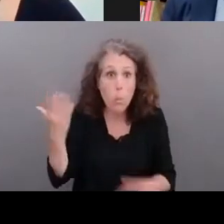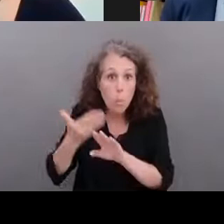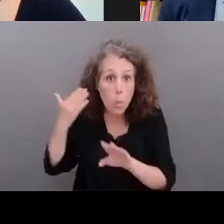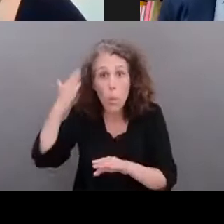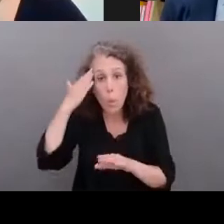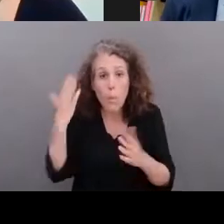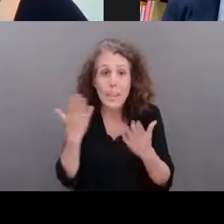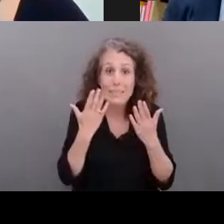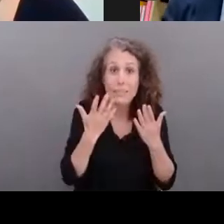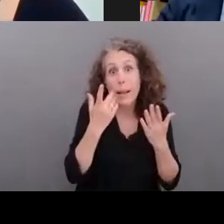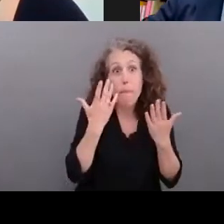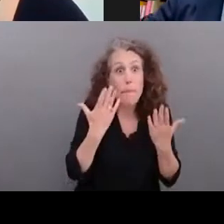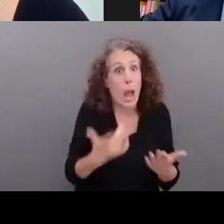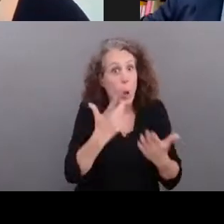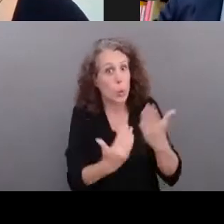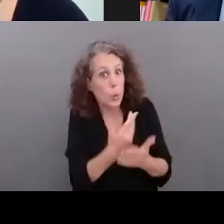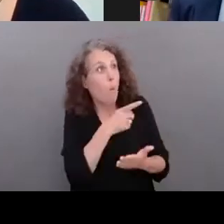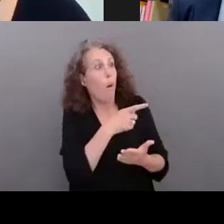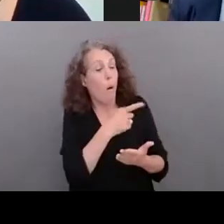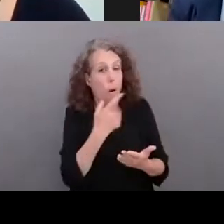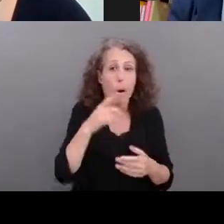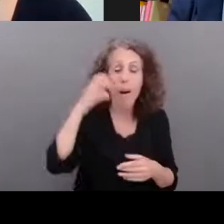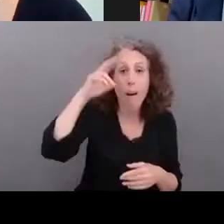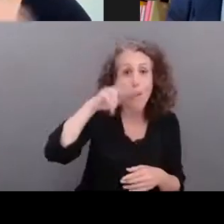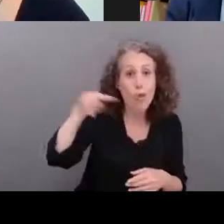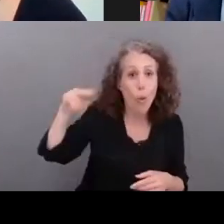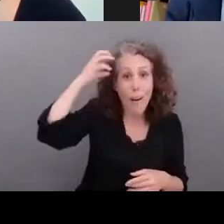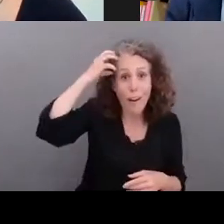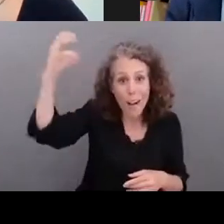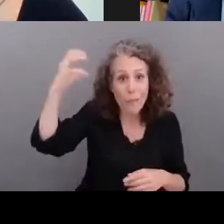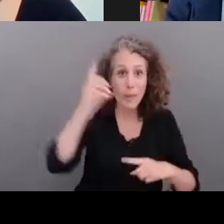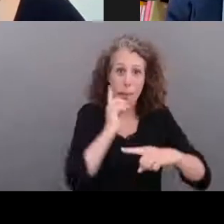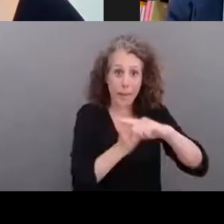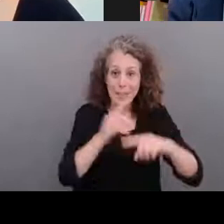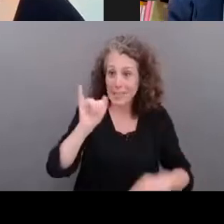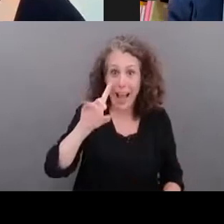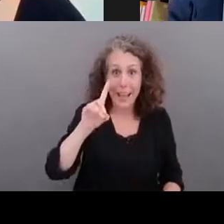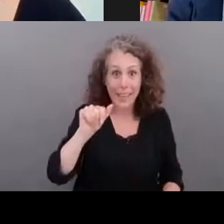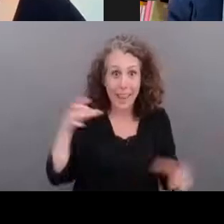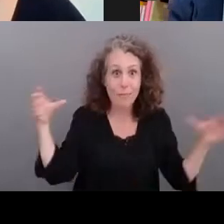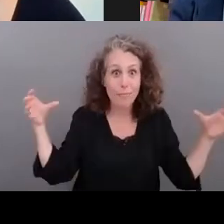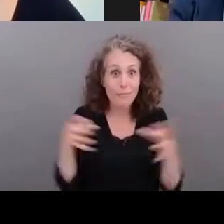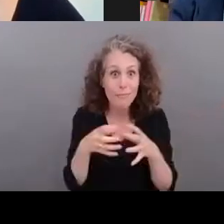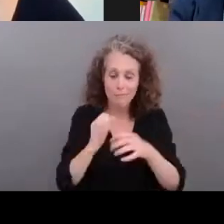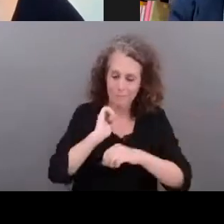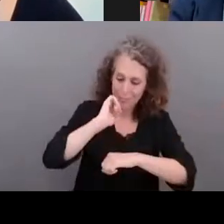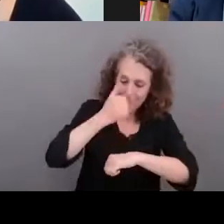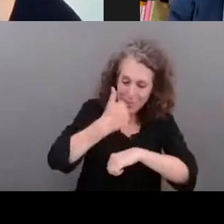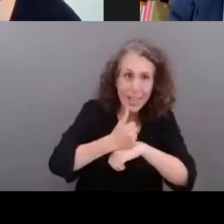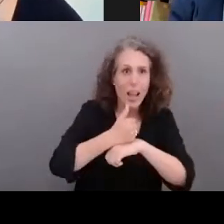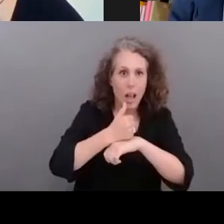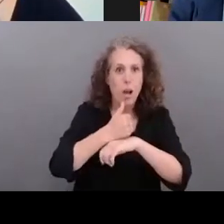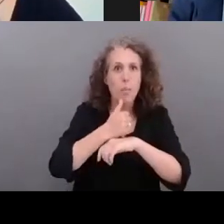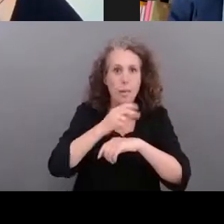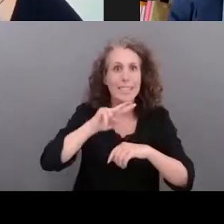déjà entendu, vous le savez, le gouvernement norvégien ainsi que l'IDEA organisent un événement